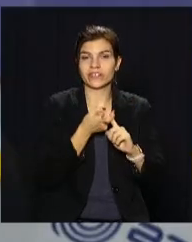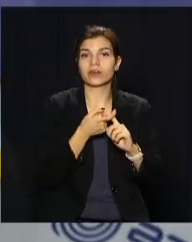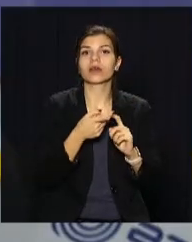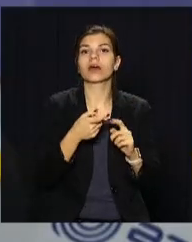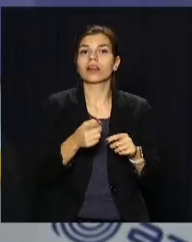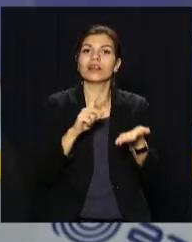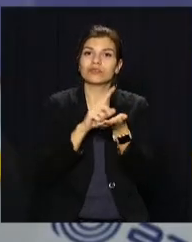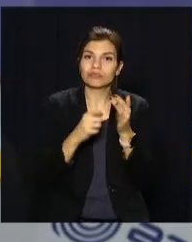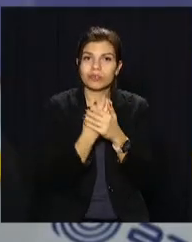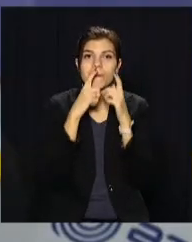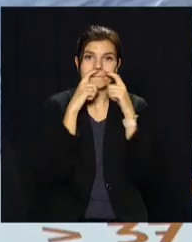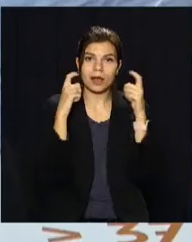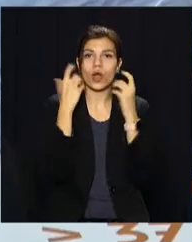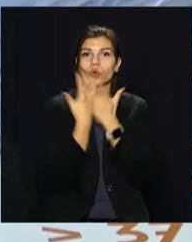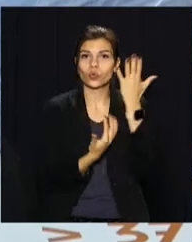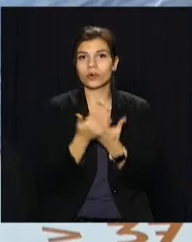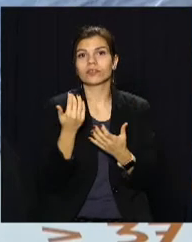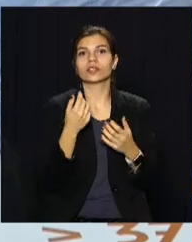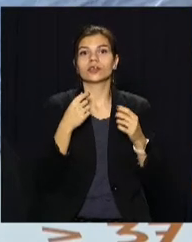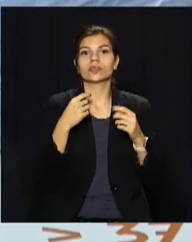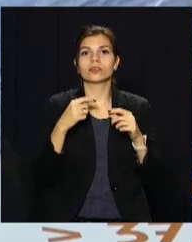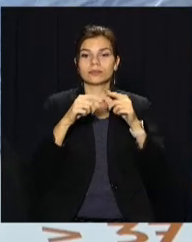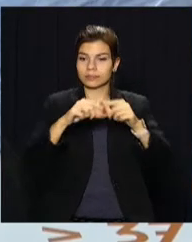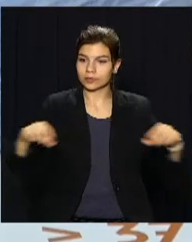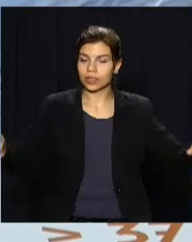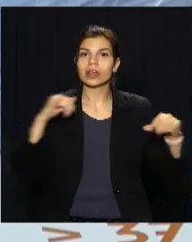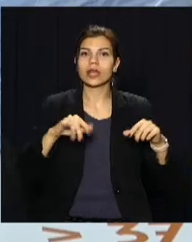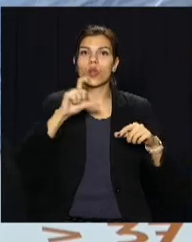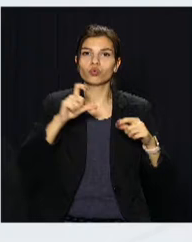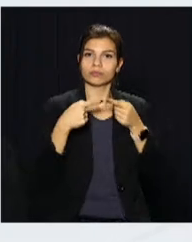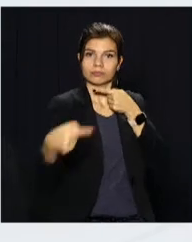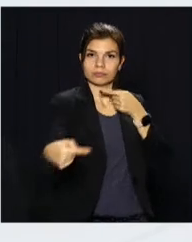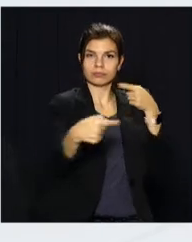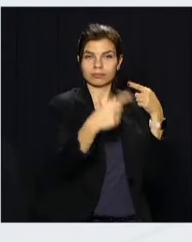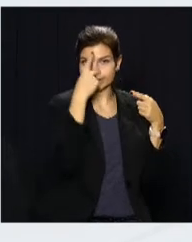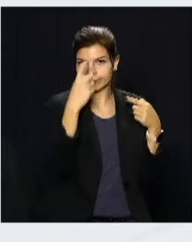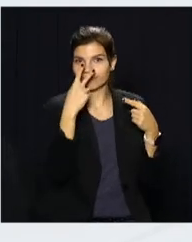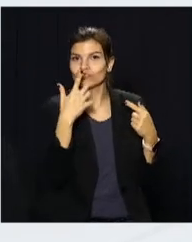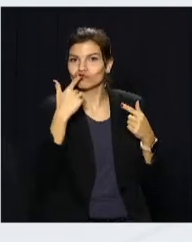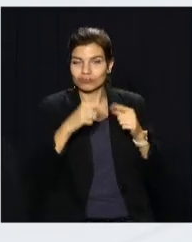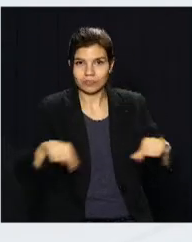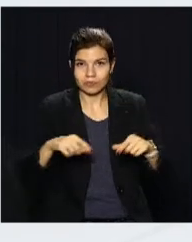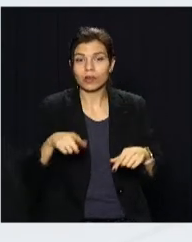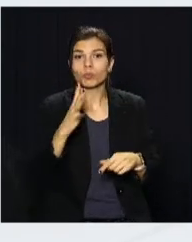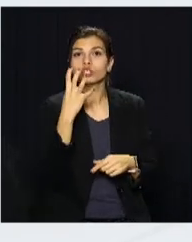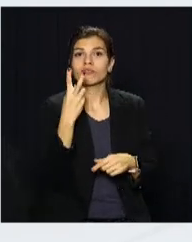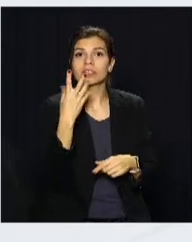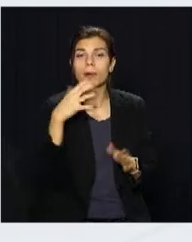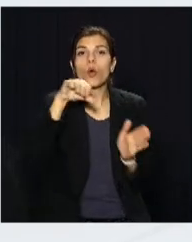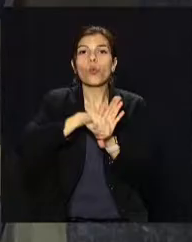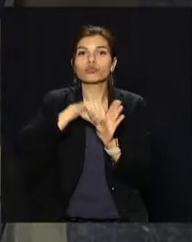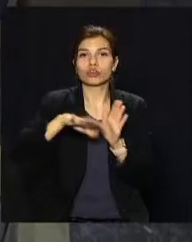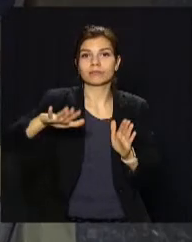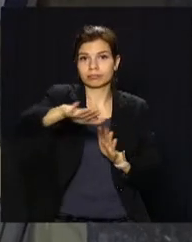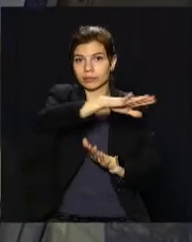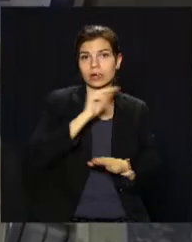– антисептики, маски, рукавички, стрічки для соціальної дистанції. У Дніпрі працюватимуть 425 дільниць,